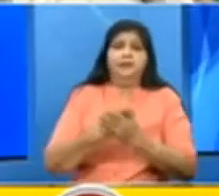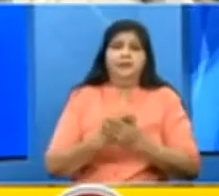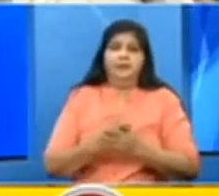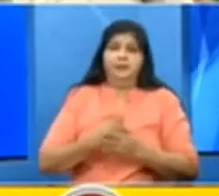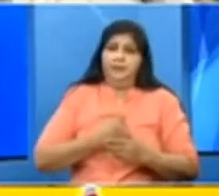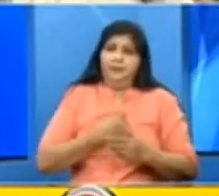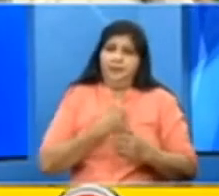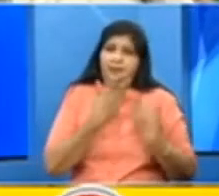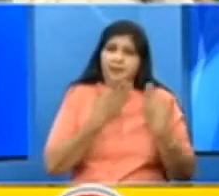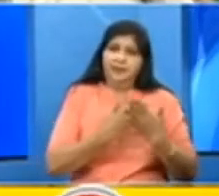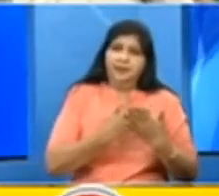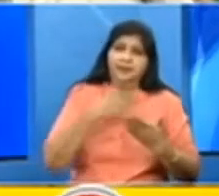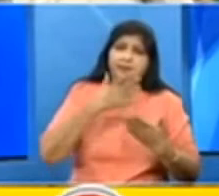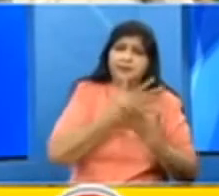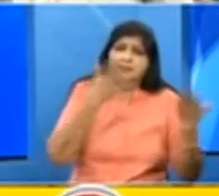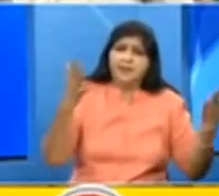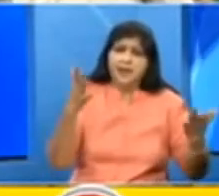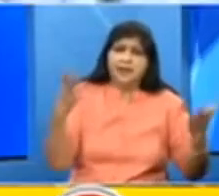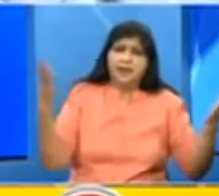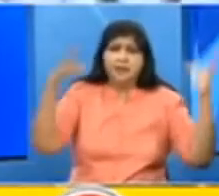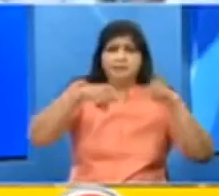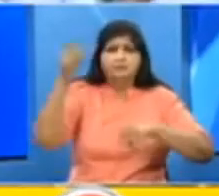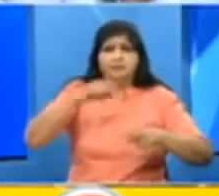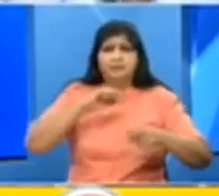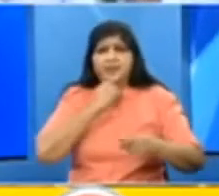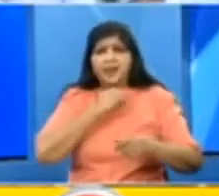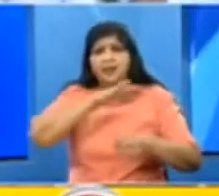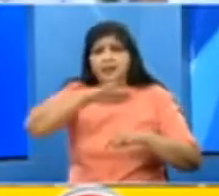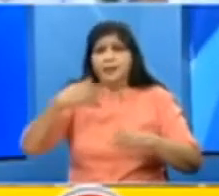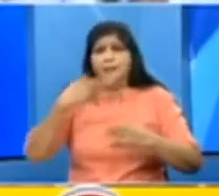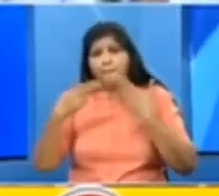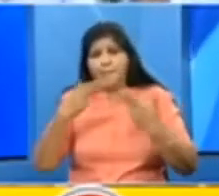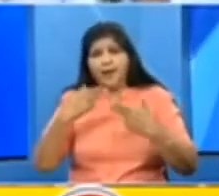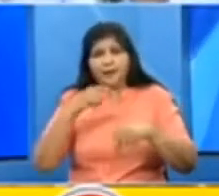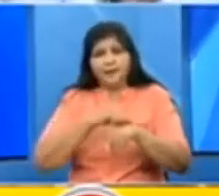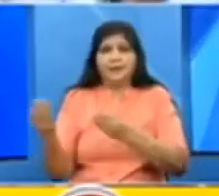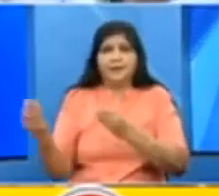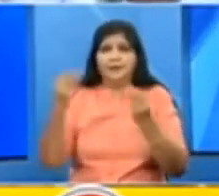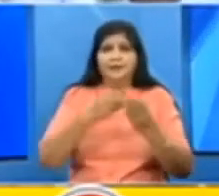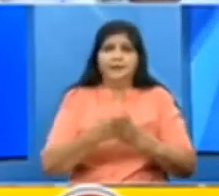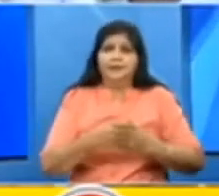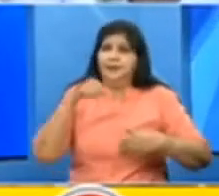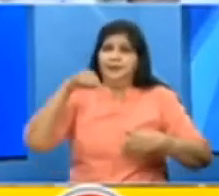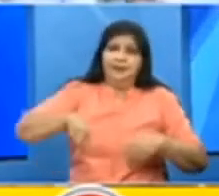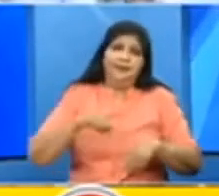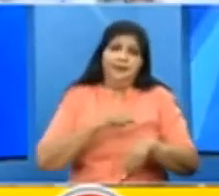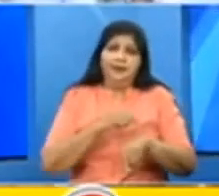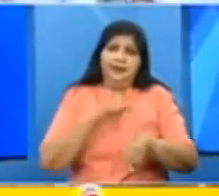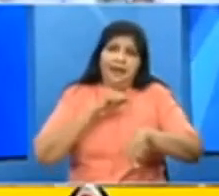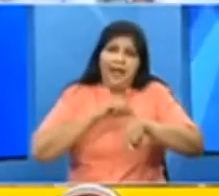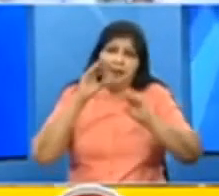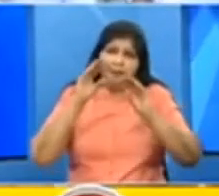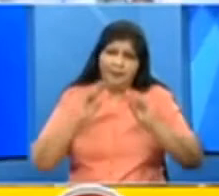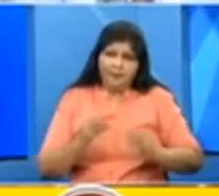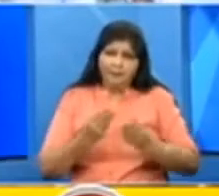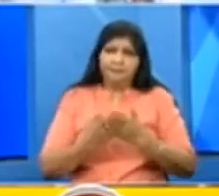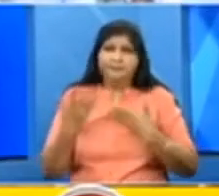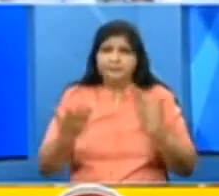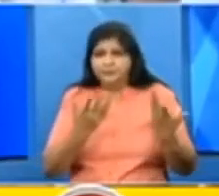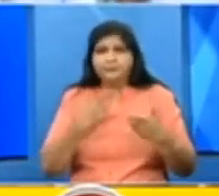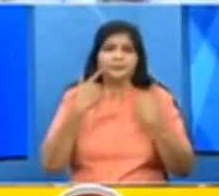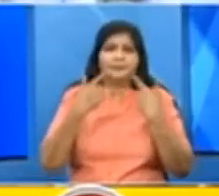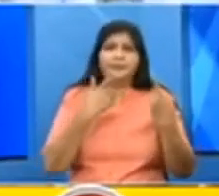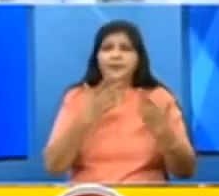था कि ज्यादा से ज्यादा युवा साथियों से बात करने का मौका मिले, लेकिन समय की भी कुछ मर्यादाएं रहती